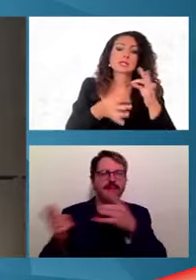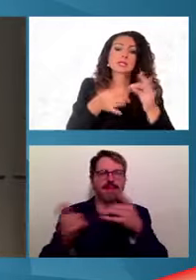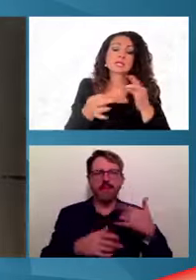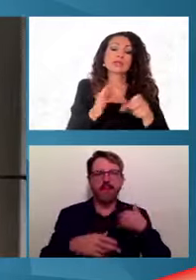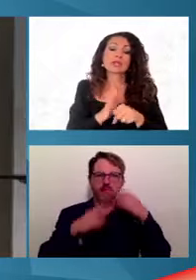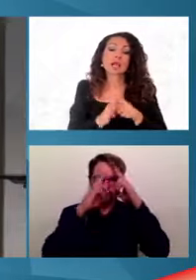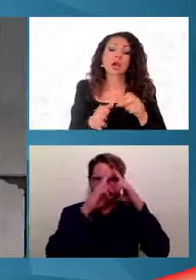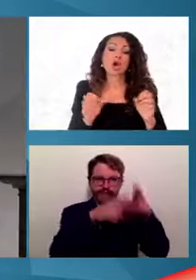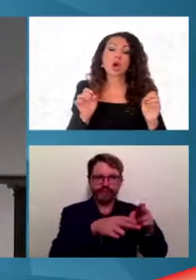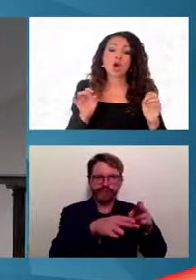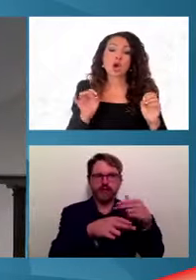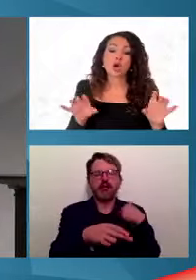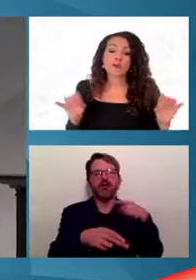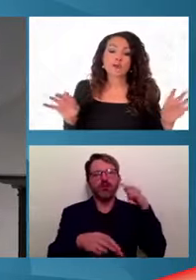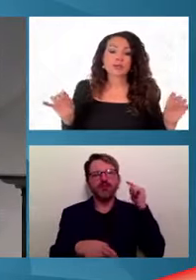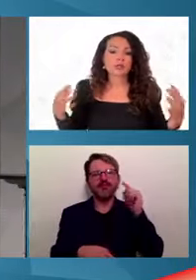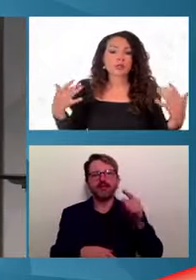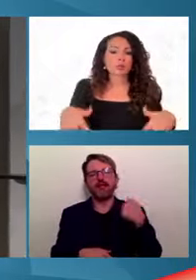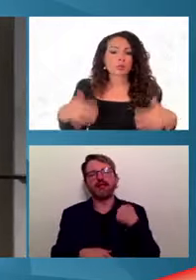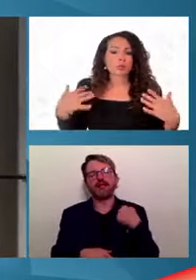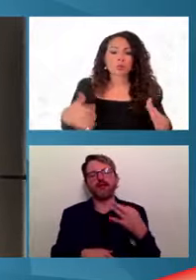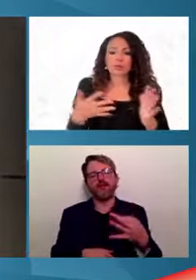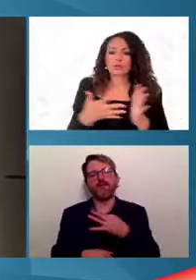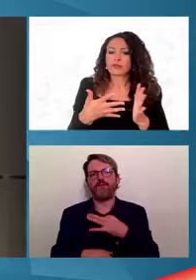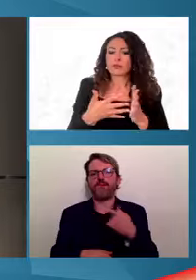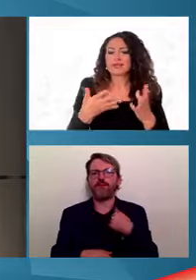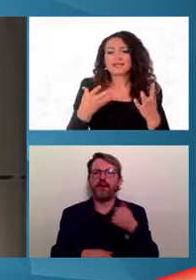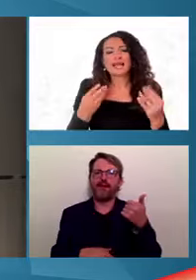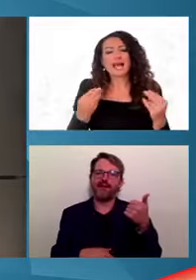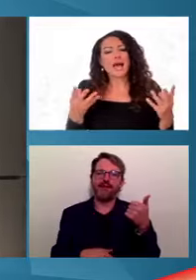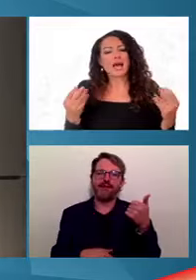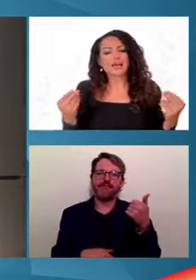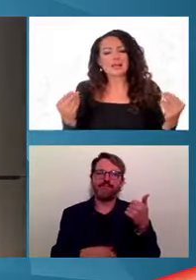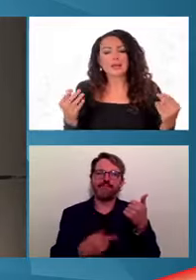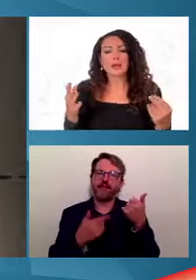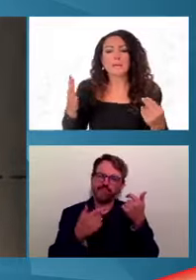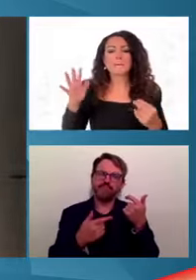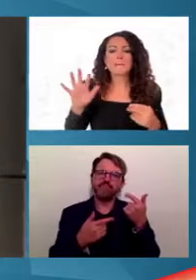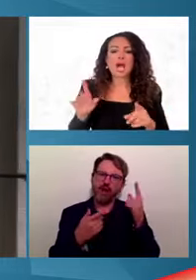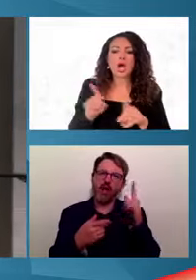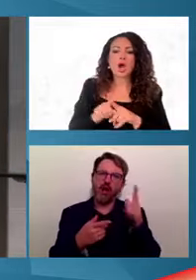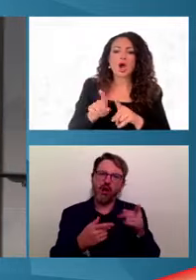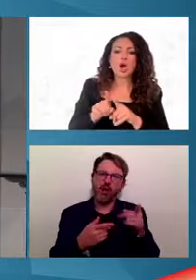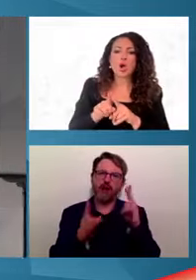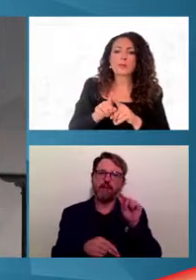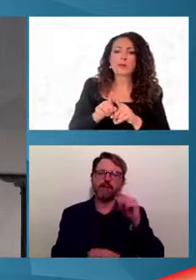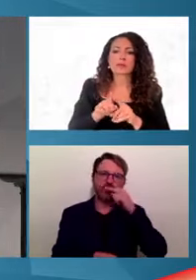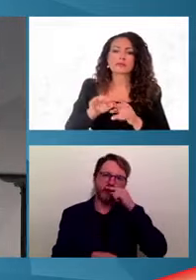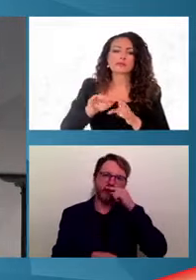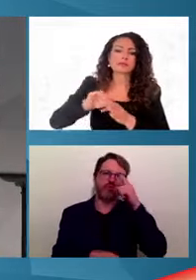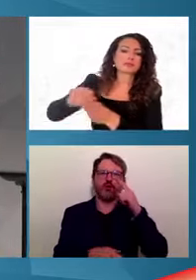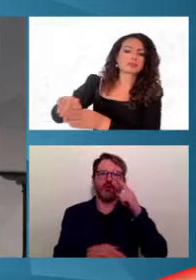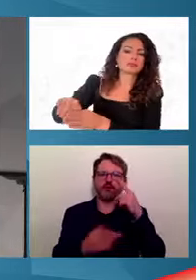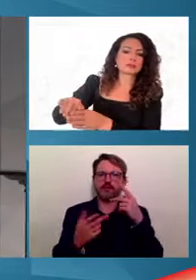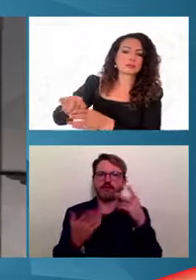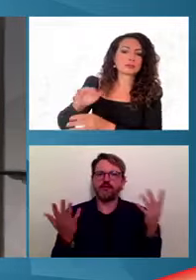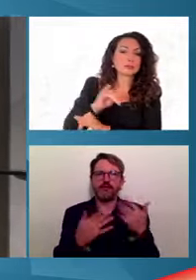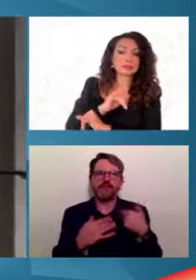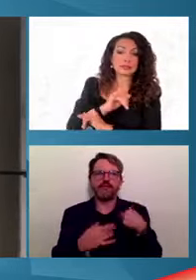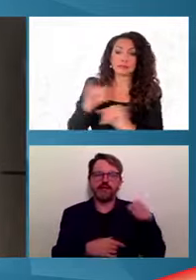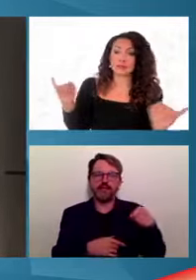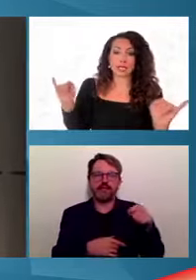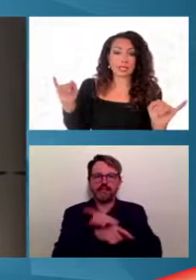questo lo dico orgogliosamente, perché tanti mi dicono sì, ma il periodo è, si poteva fare di più. Si è fatto tanto, si è fatto il